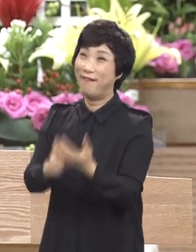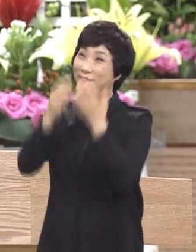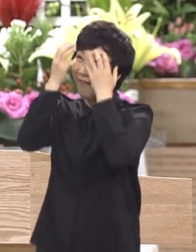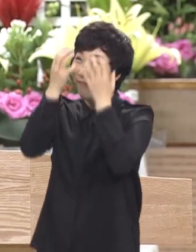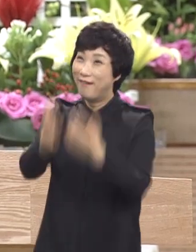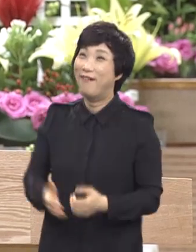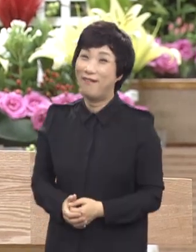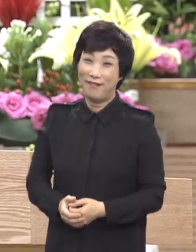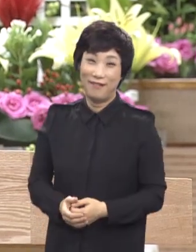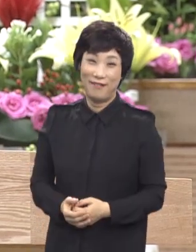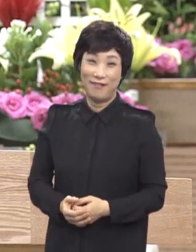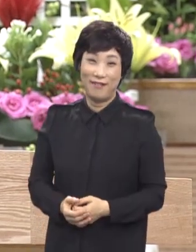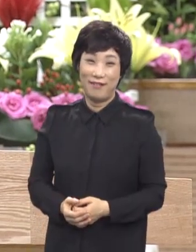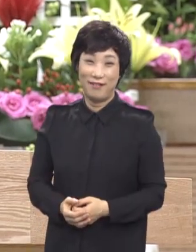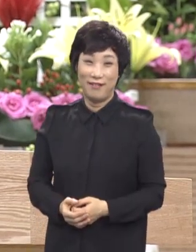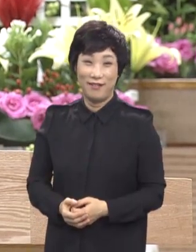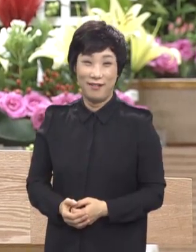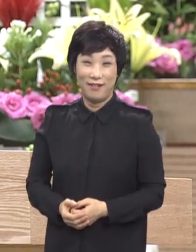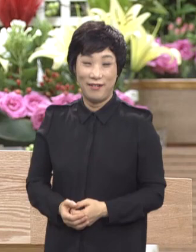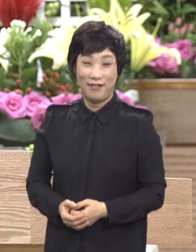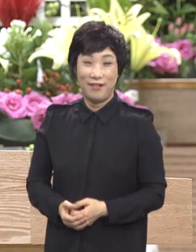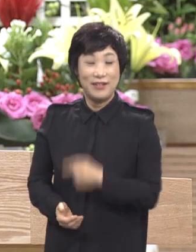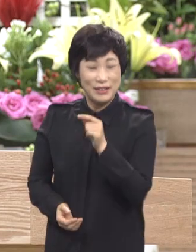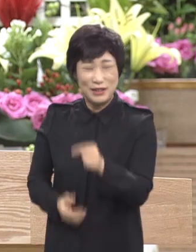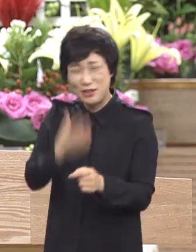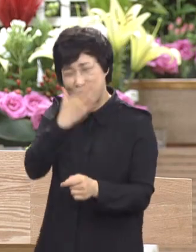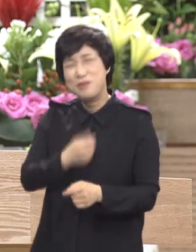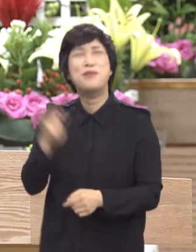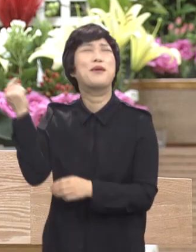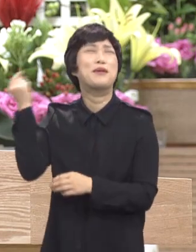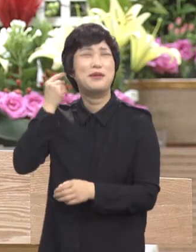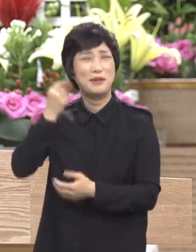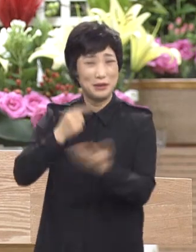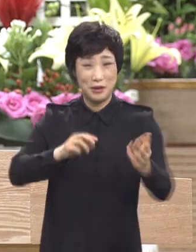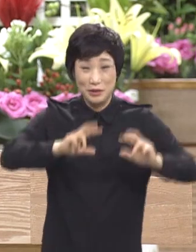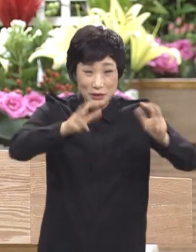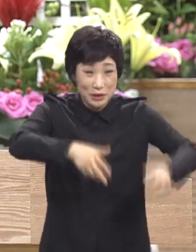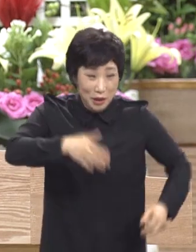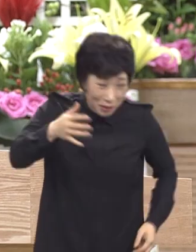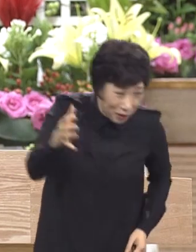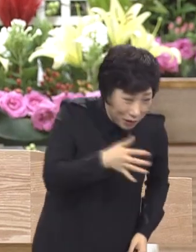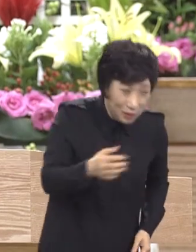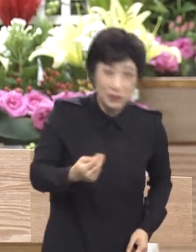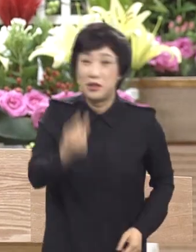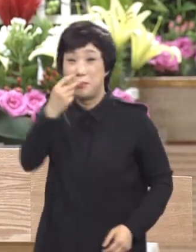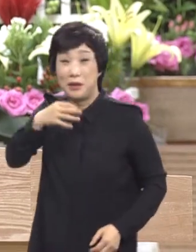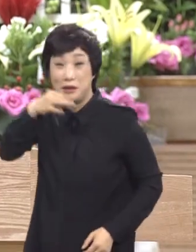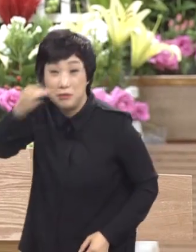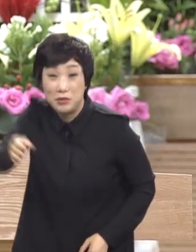어마어마한 축복의 소리야. 이 지구 안에 다시 없는 생명의 소리야.